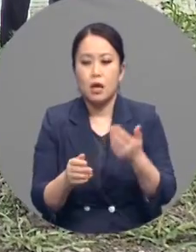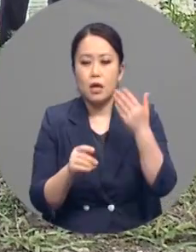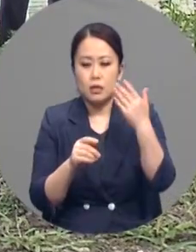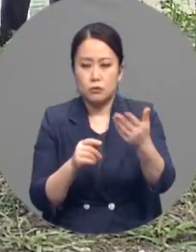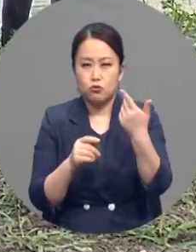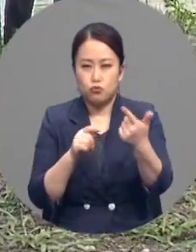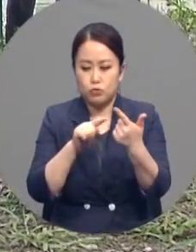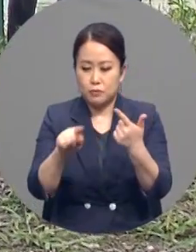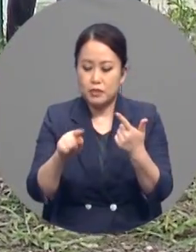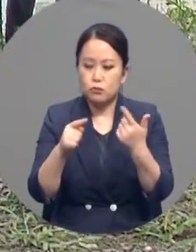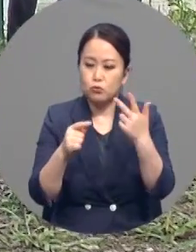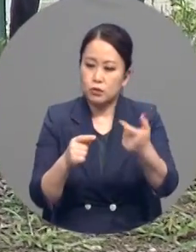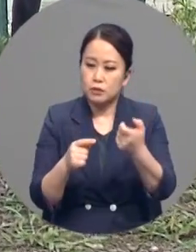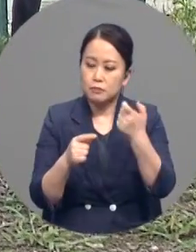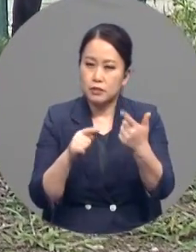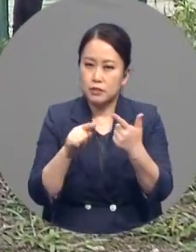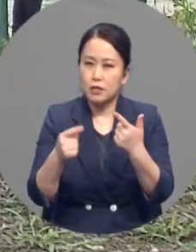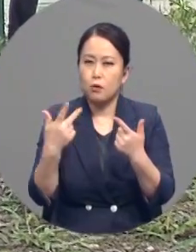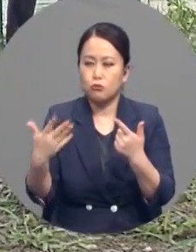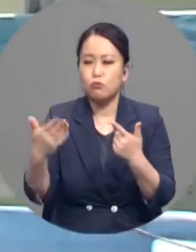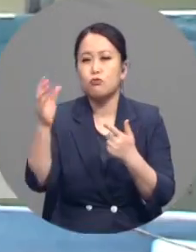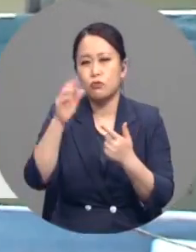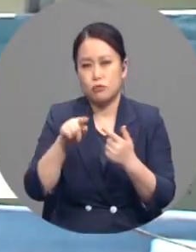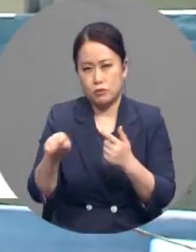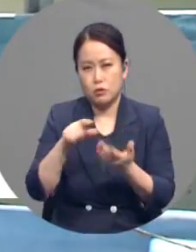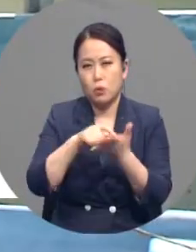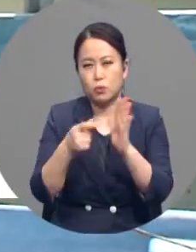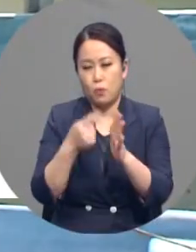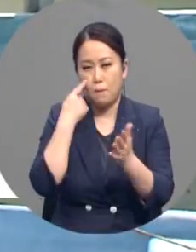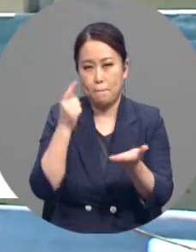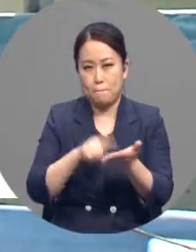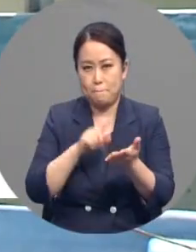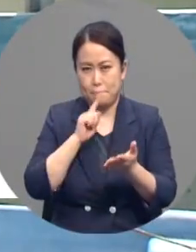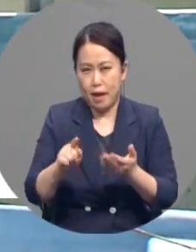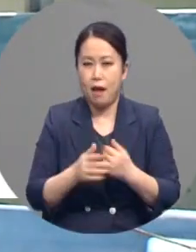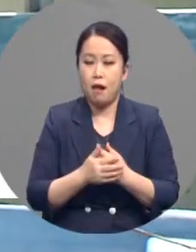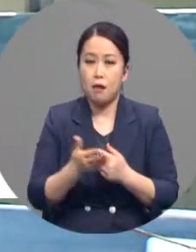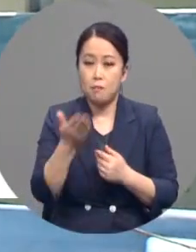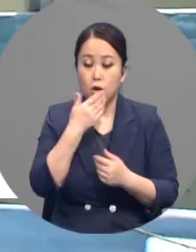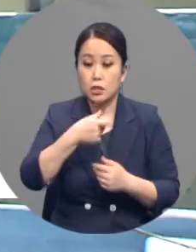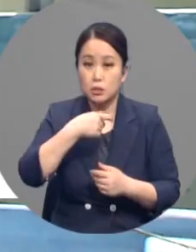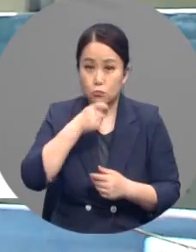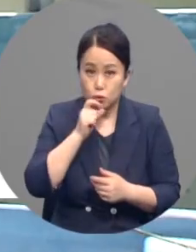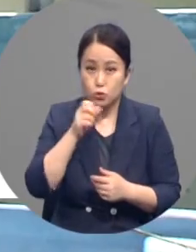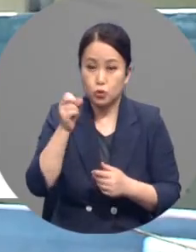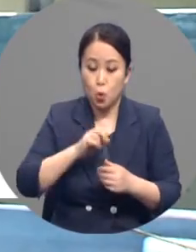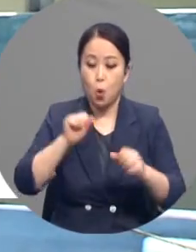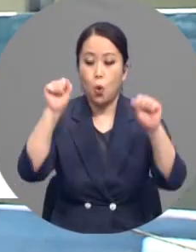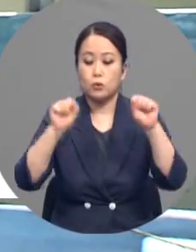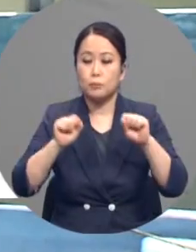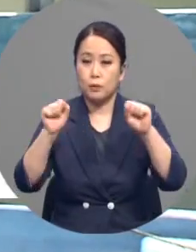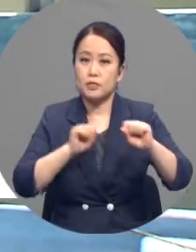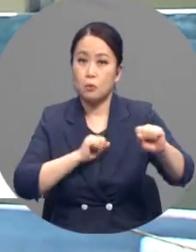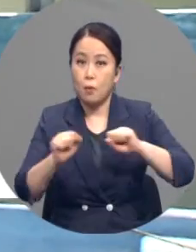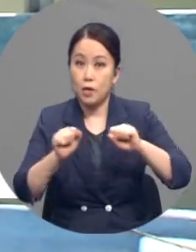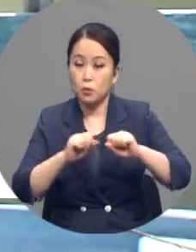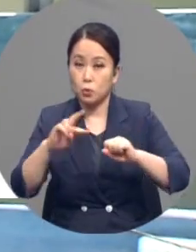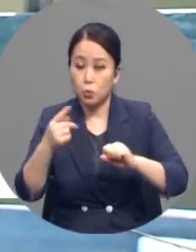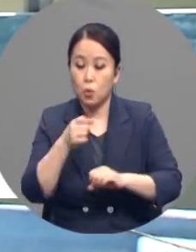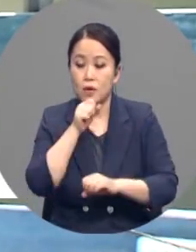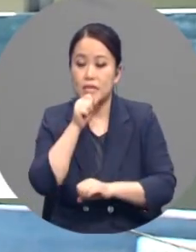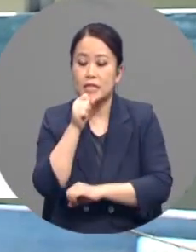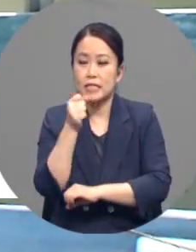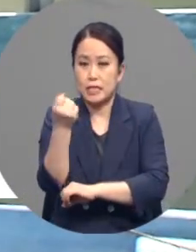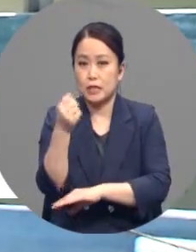심각성을 경고합니다. 먹는 물은 물론이고 레저 활동도 물론이고 그런 기준치를 훨씬 100배